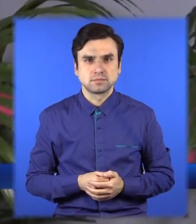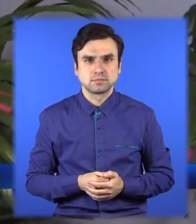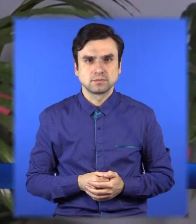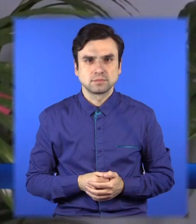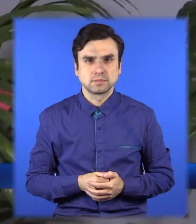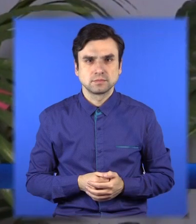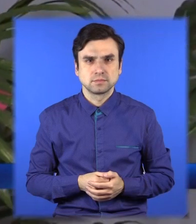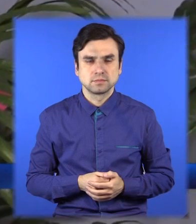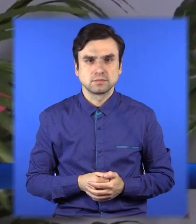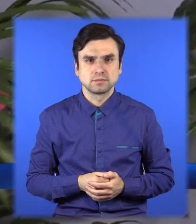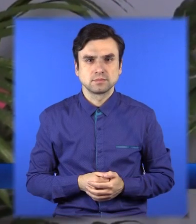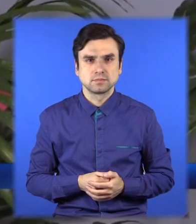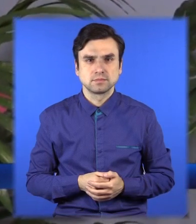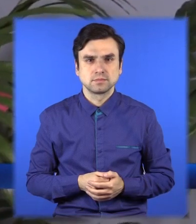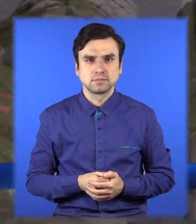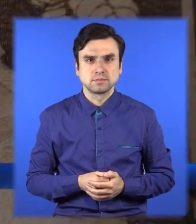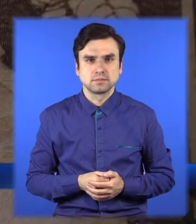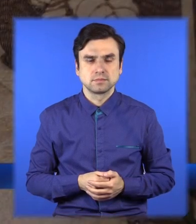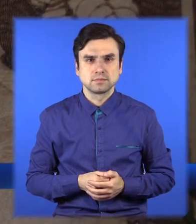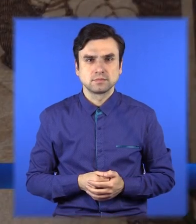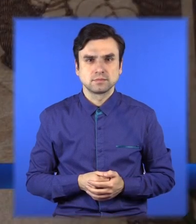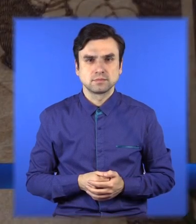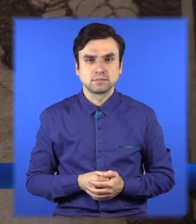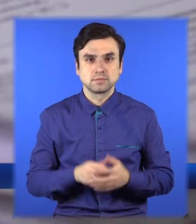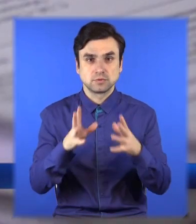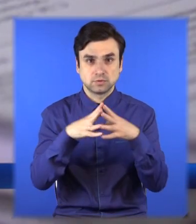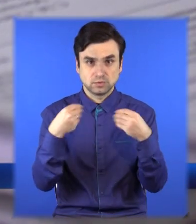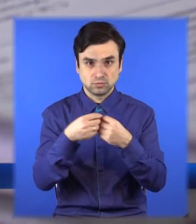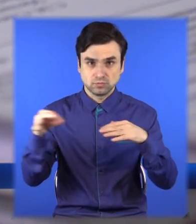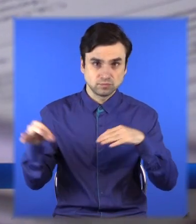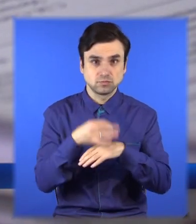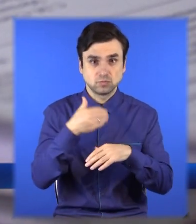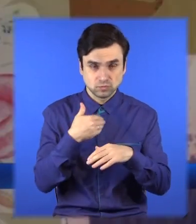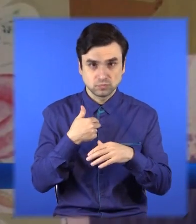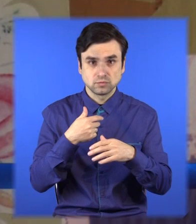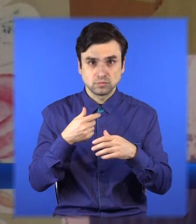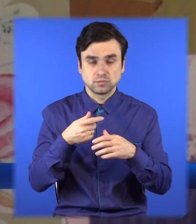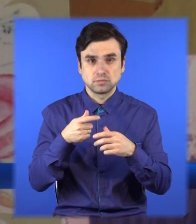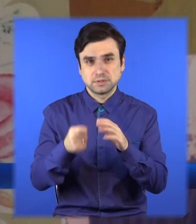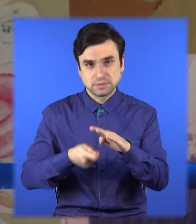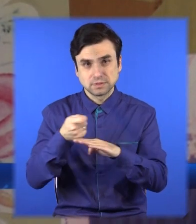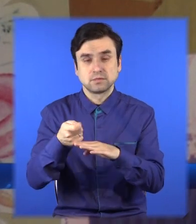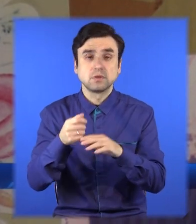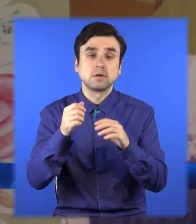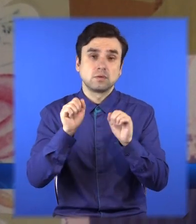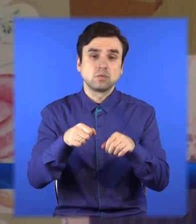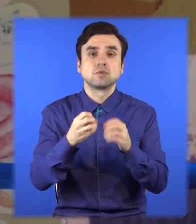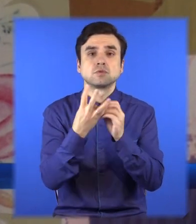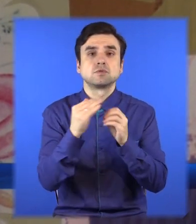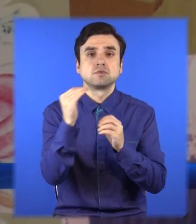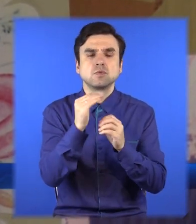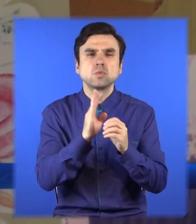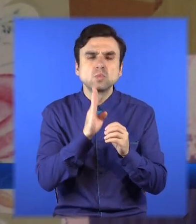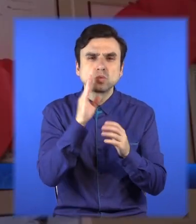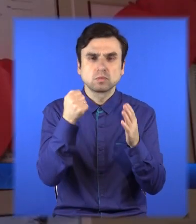побажання від Святого Валентина. Зареєструвати шлюб або подати заяву можна було 14 лютого від